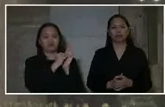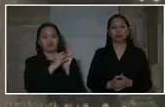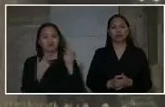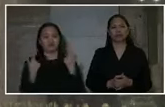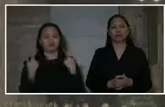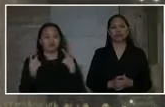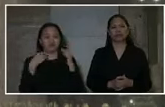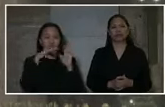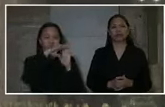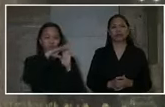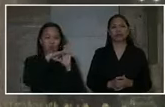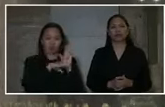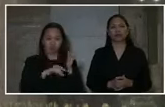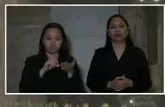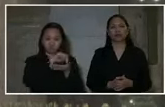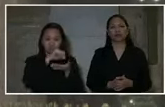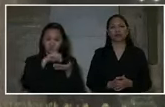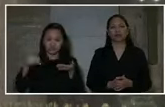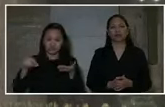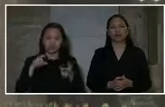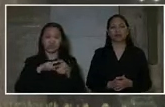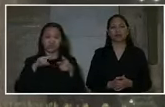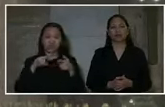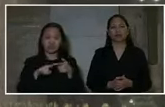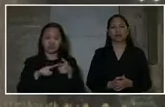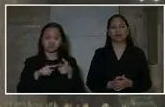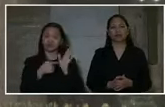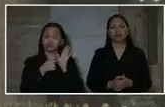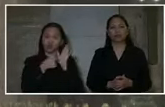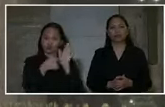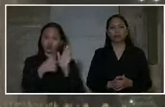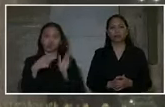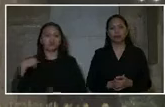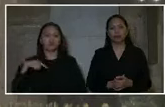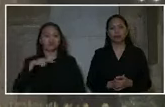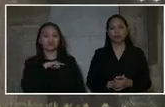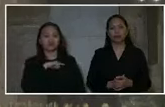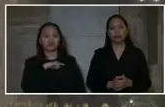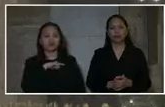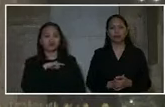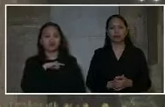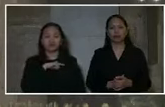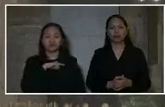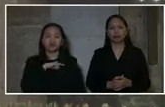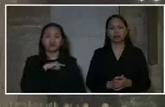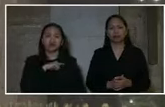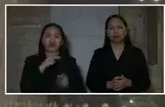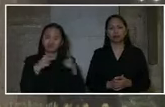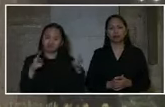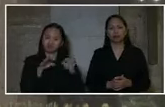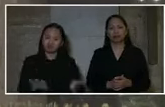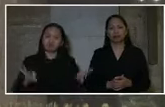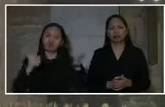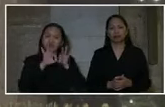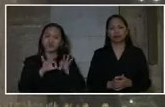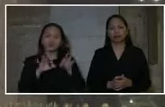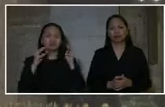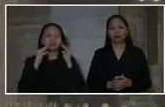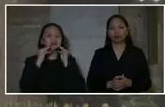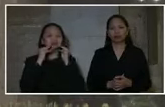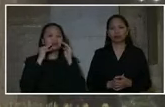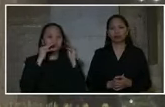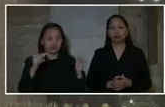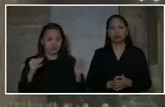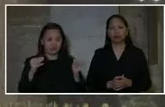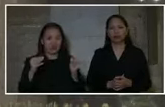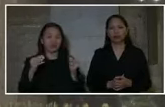penmanship. At dito ay pinakikita din sa atin ng napakahalaga ng mensahe na